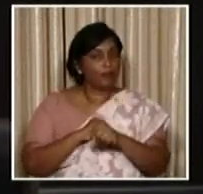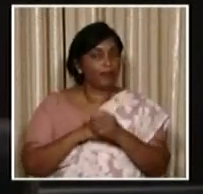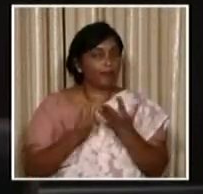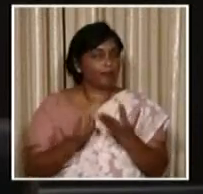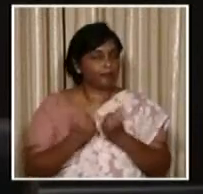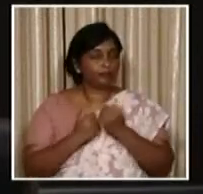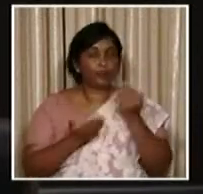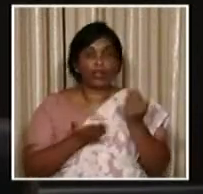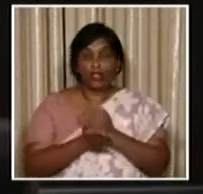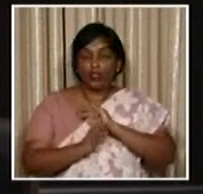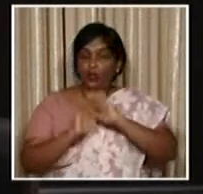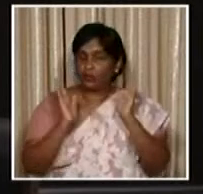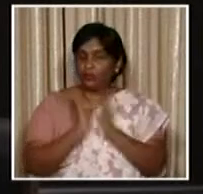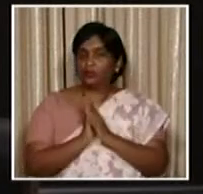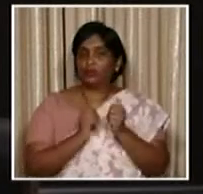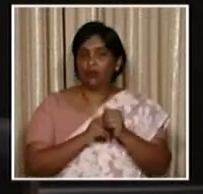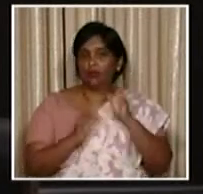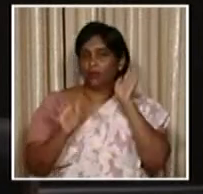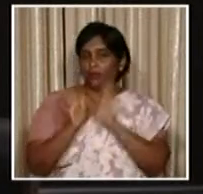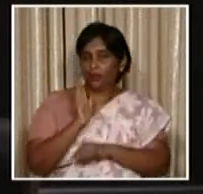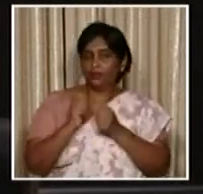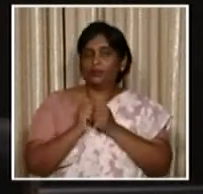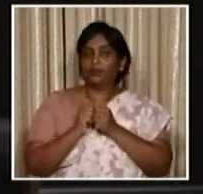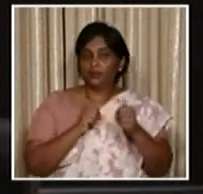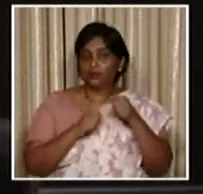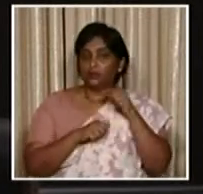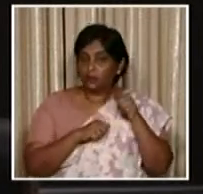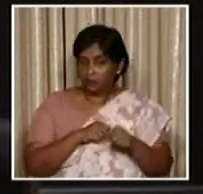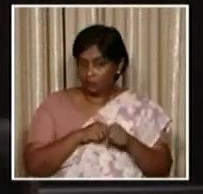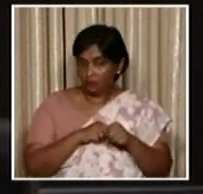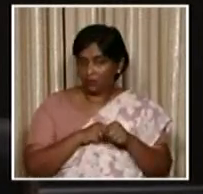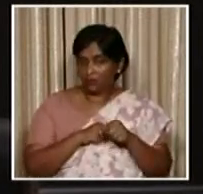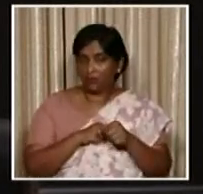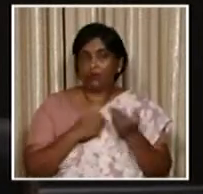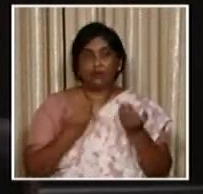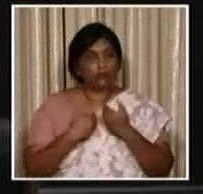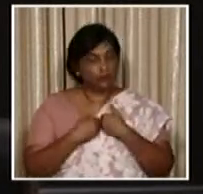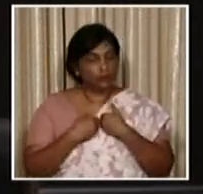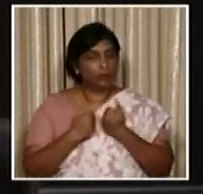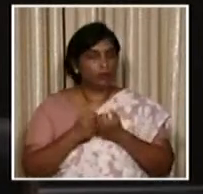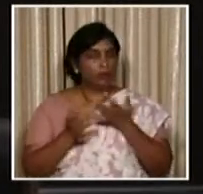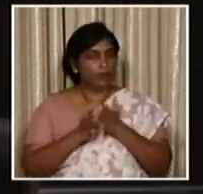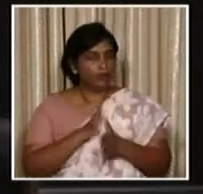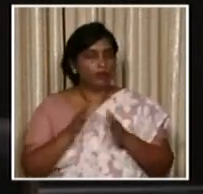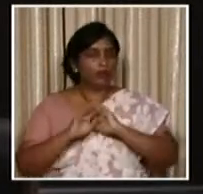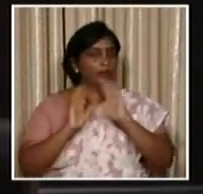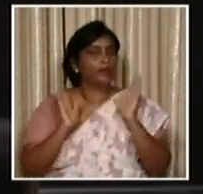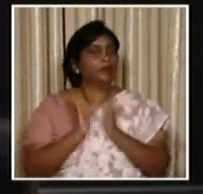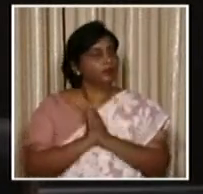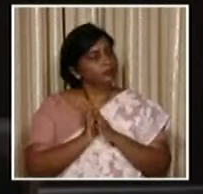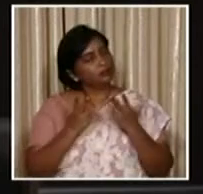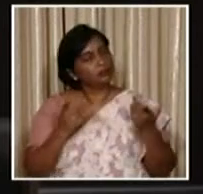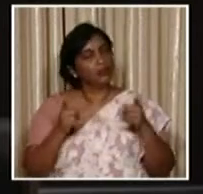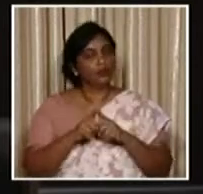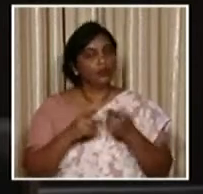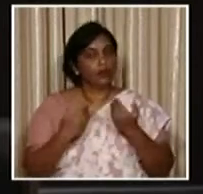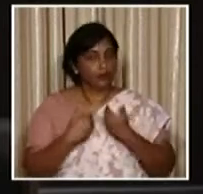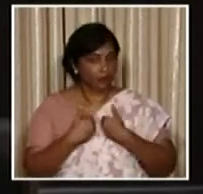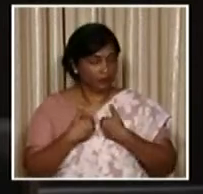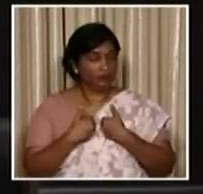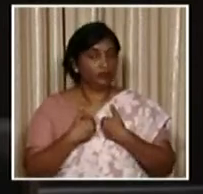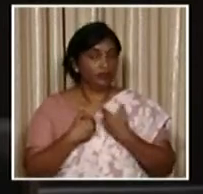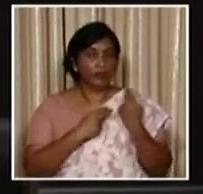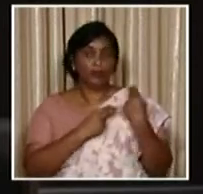අවශ්‍ය ඉතුරු කොටස් ටික මගහැරවා ගැනීමට මේ අපේ අතෙන් මගහැරන දේ එහෙම නැත්නම්